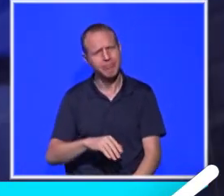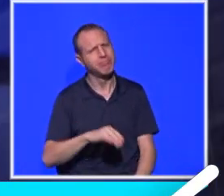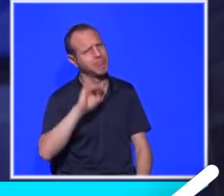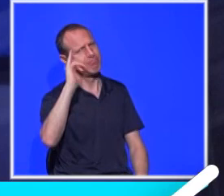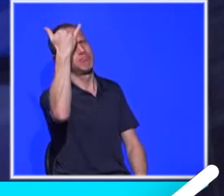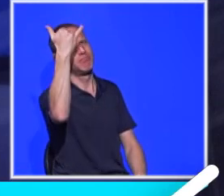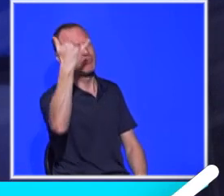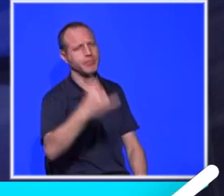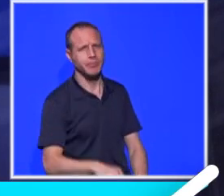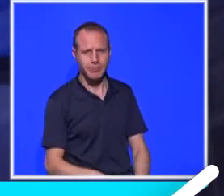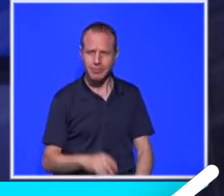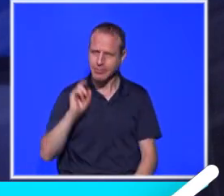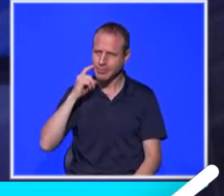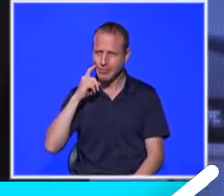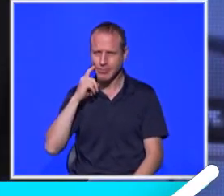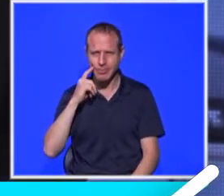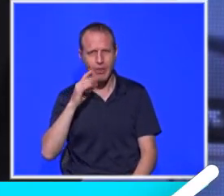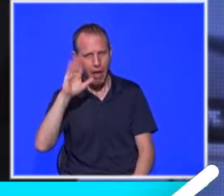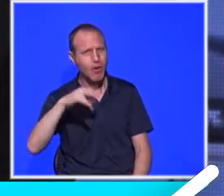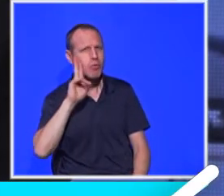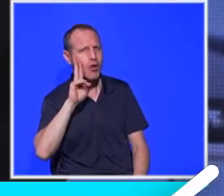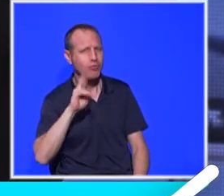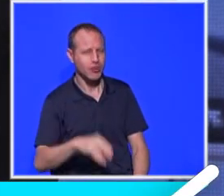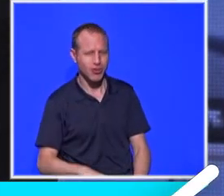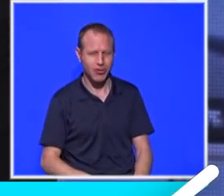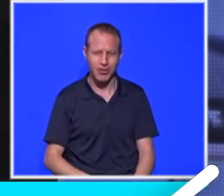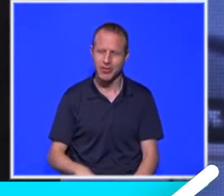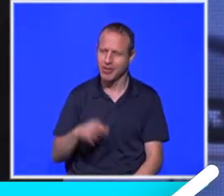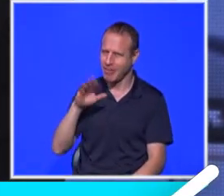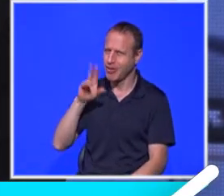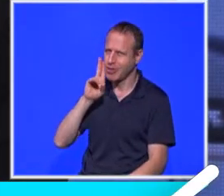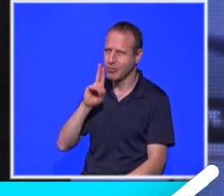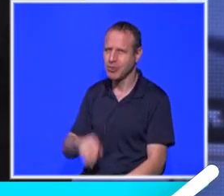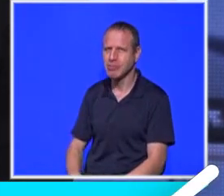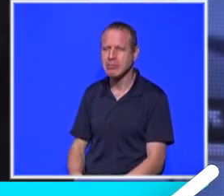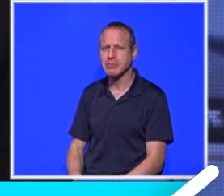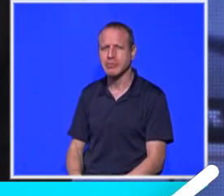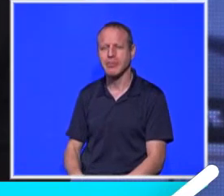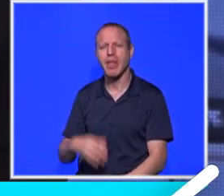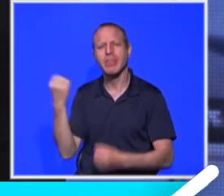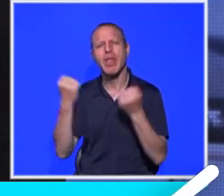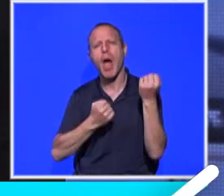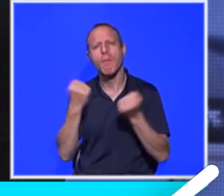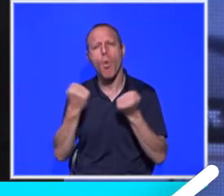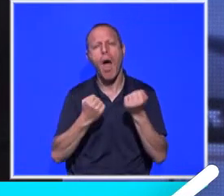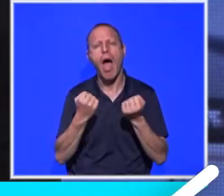משמעית. אתה אומר, זה אנחנו חלק. אפילו בימי שישי. ודרך אגב, תחבורה